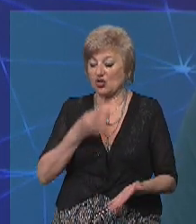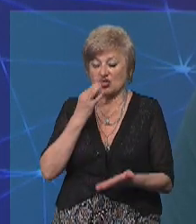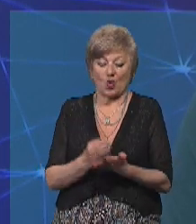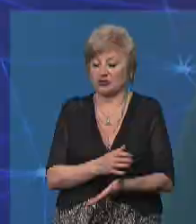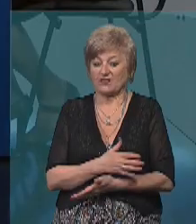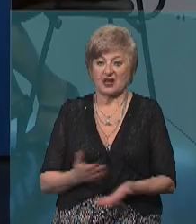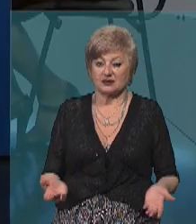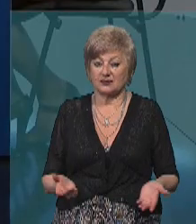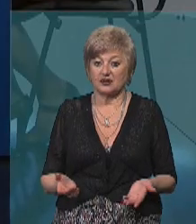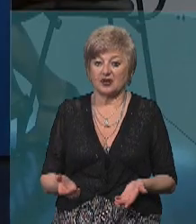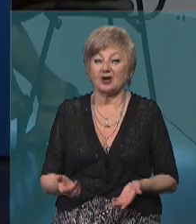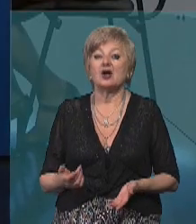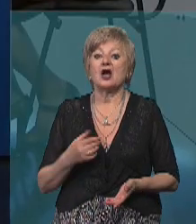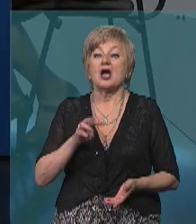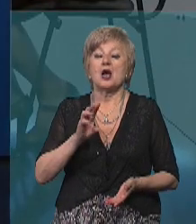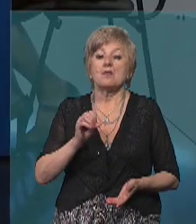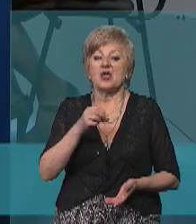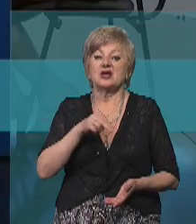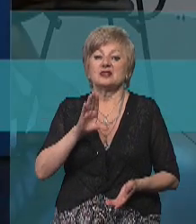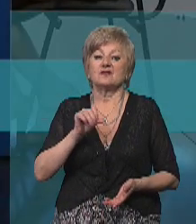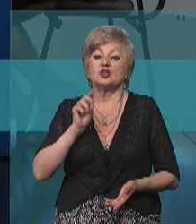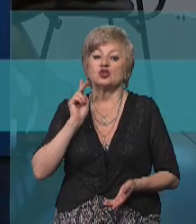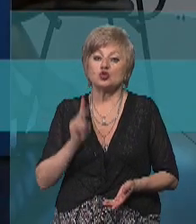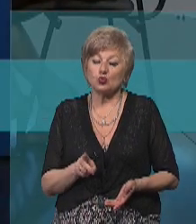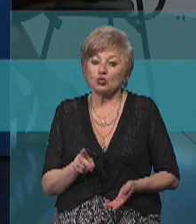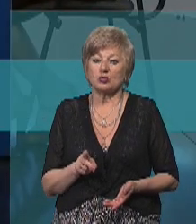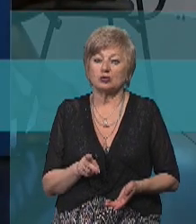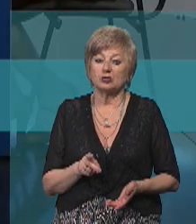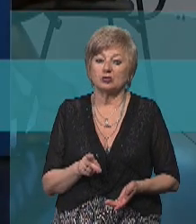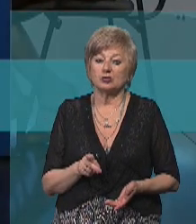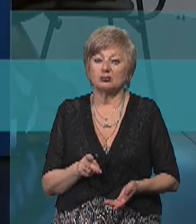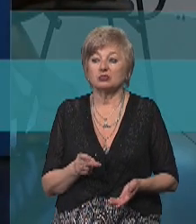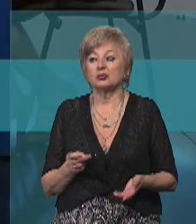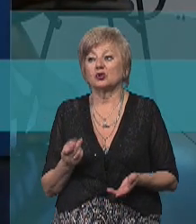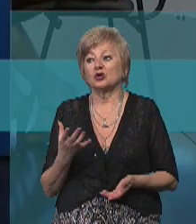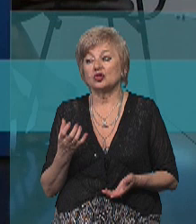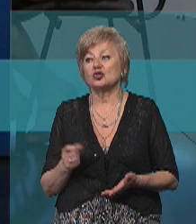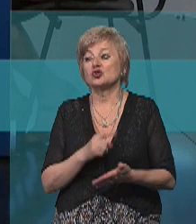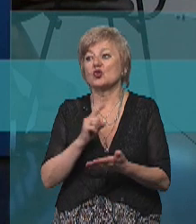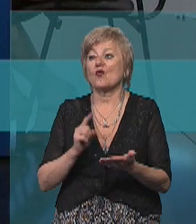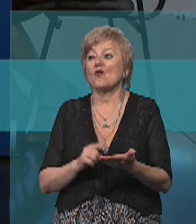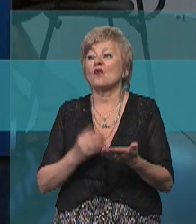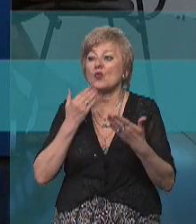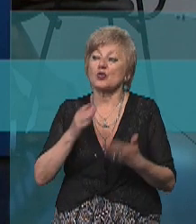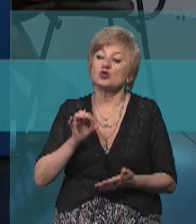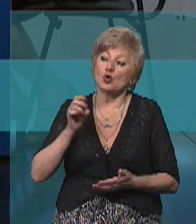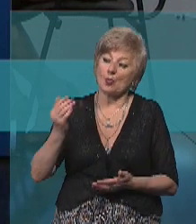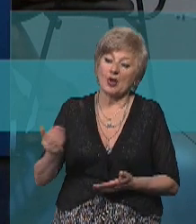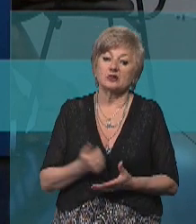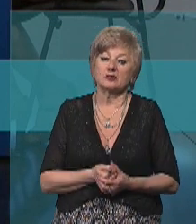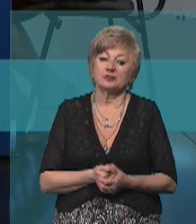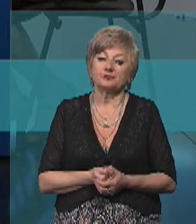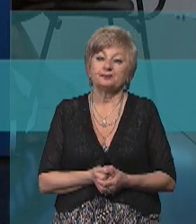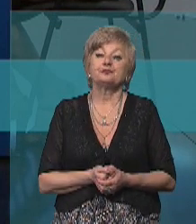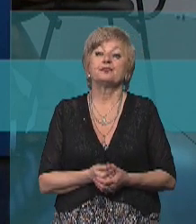за свої слова. Сьогодні так само Медведчук у Мінську з Кучмою. А я хочу ще запитати пана Романа. Да, на жаль, щодо